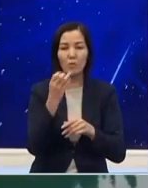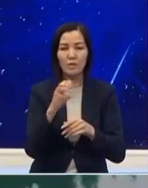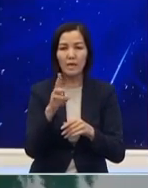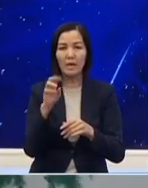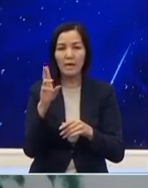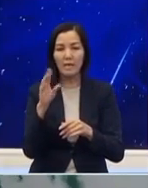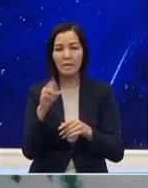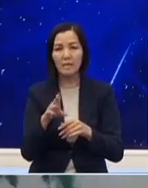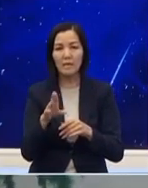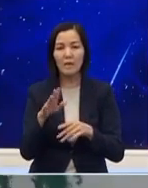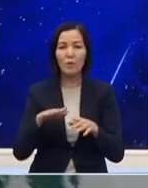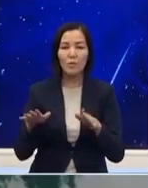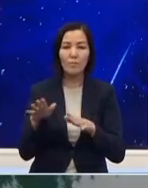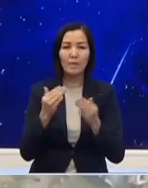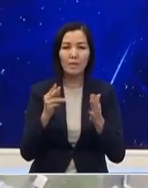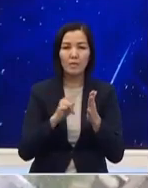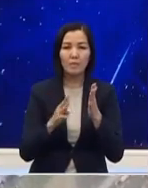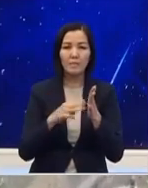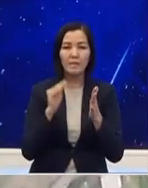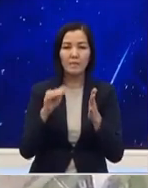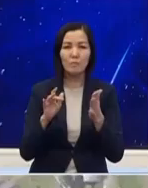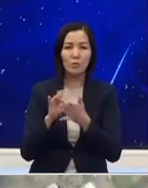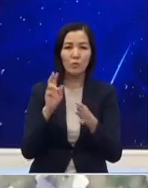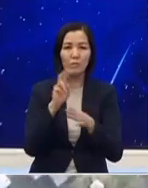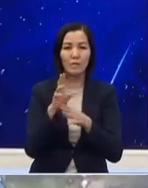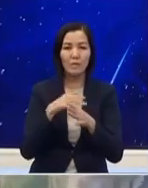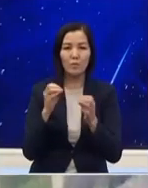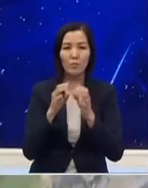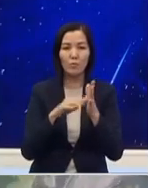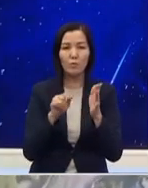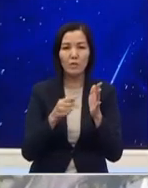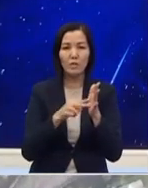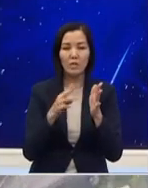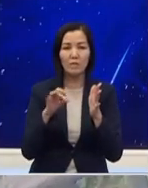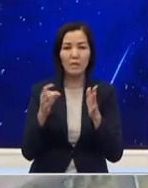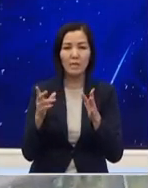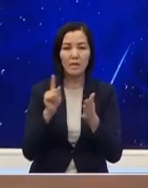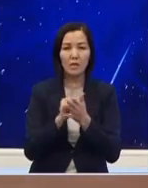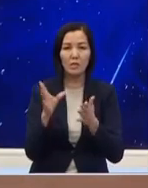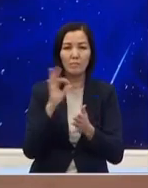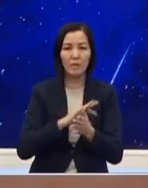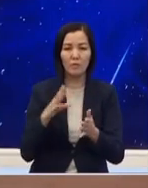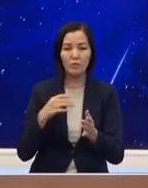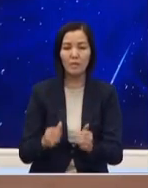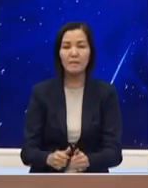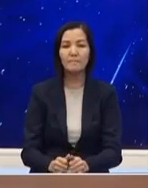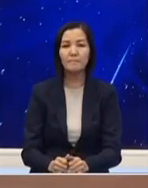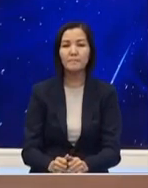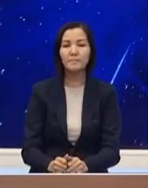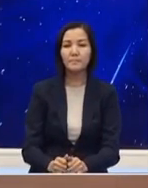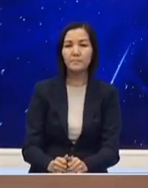көлі мен атағы шыққан өлкеге биыл 78 мың турист барған. 19,7 миллион теңге салық түскен.